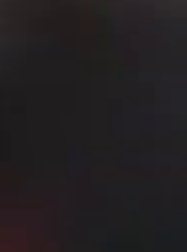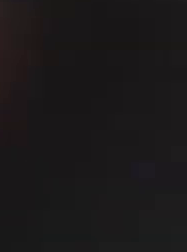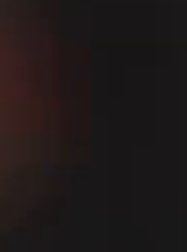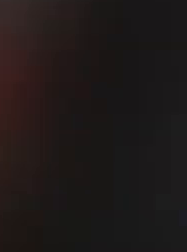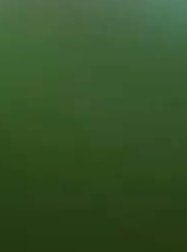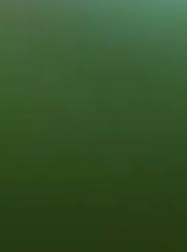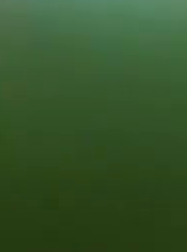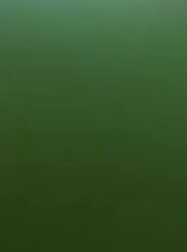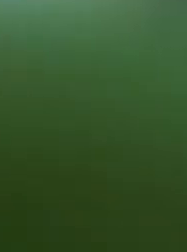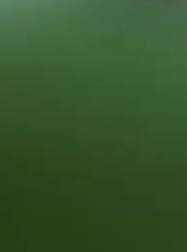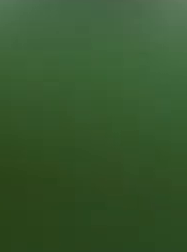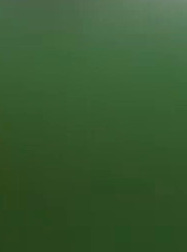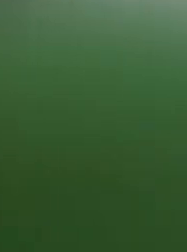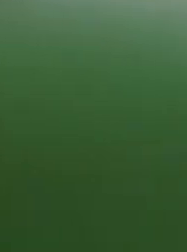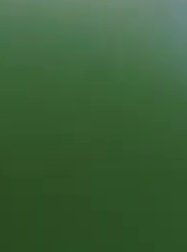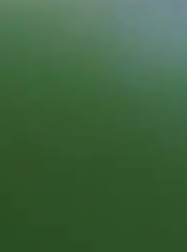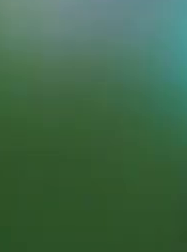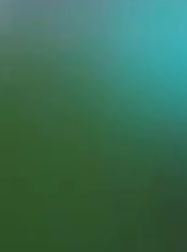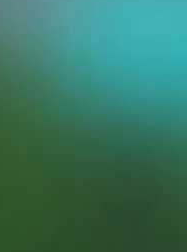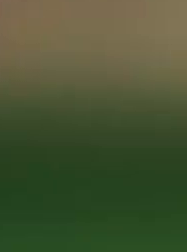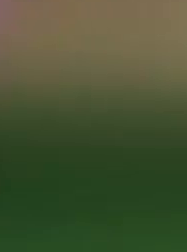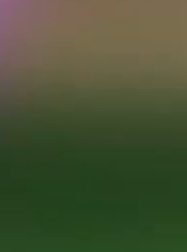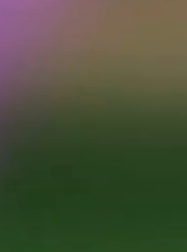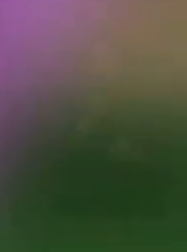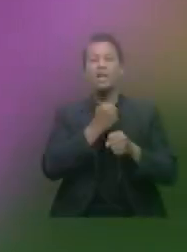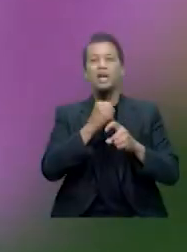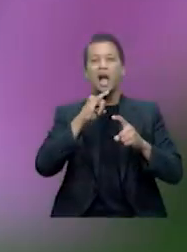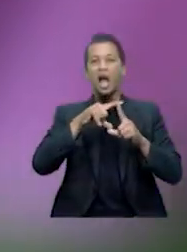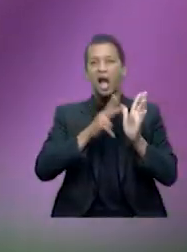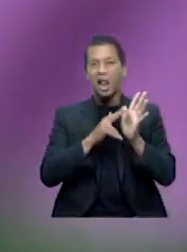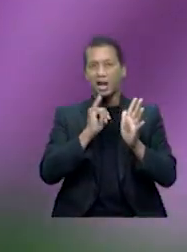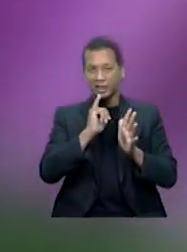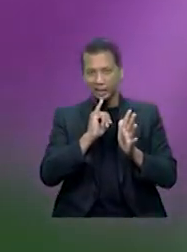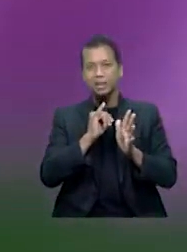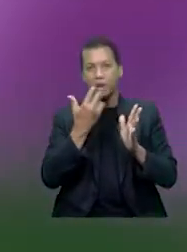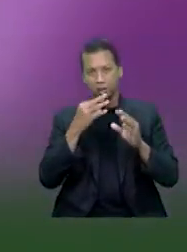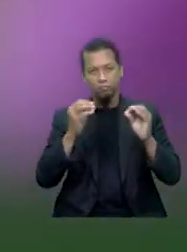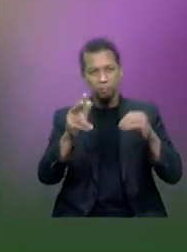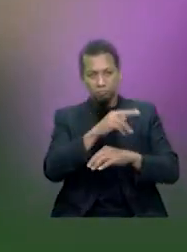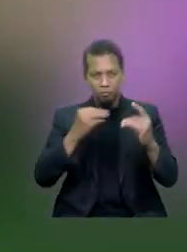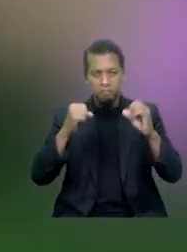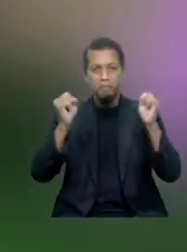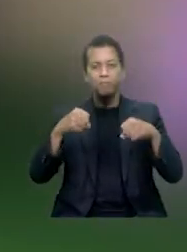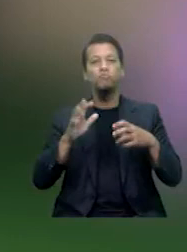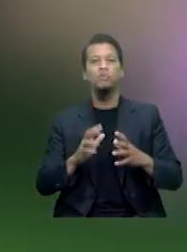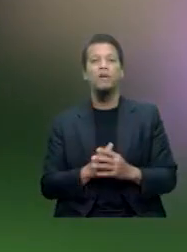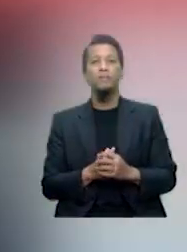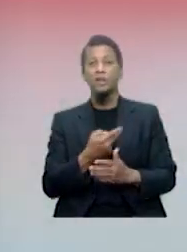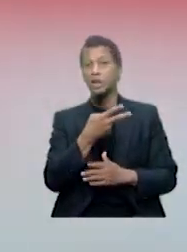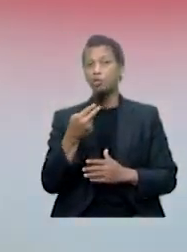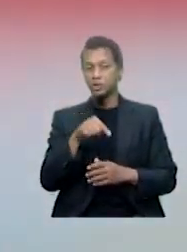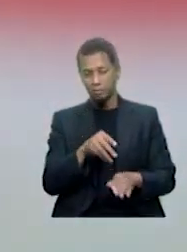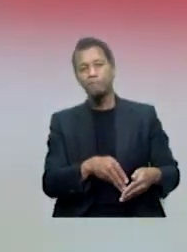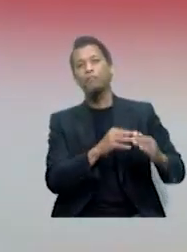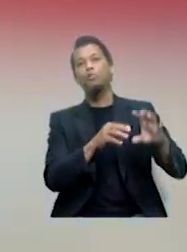FIFA yakni inventino 8 wakil presiden dan 28 anggota Indonesia menjadi tuan rumah